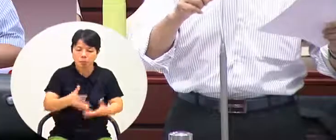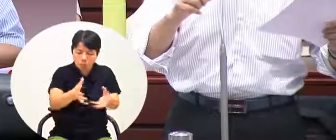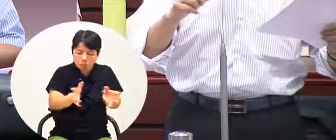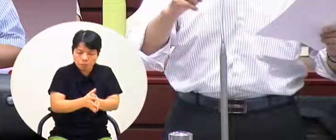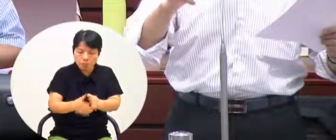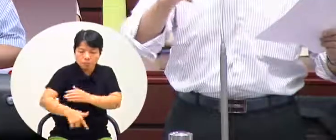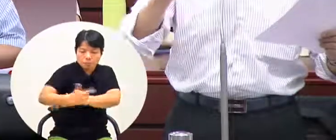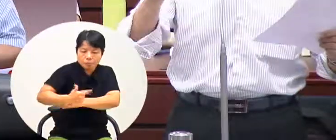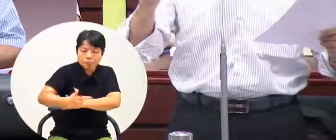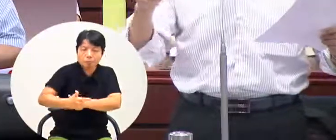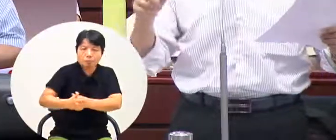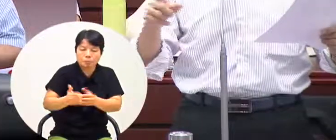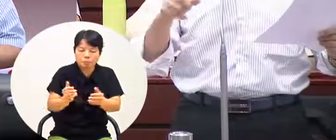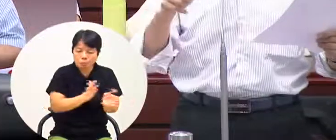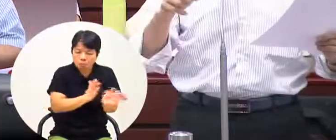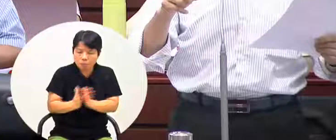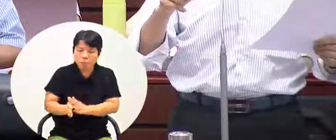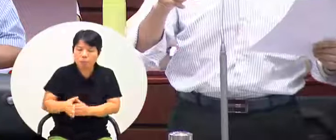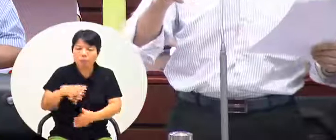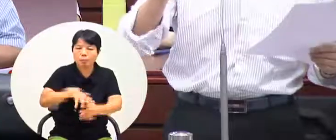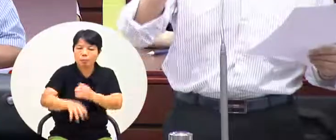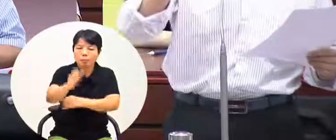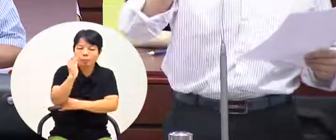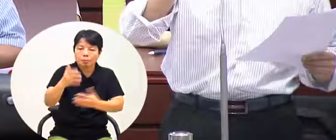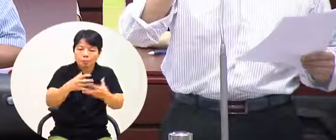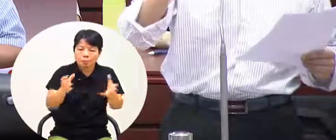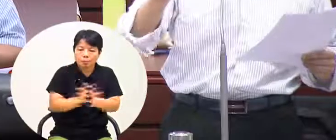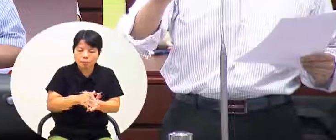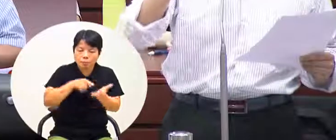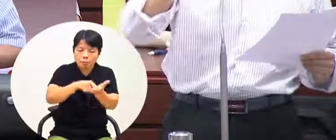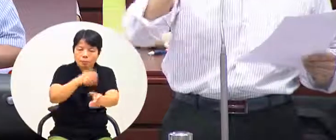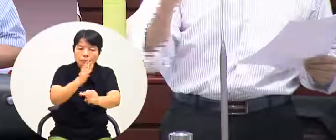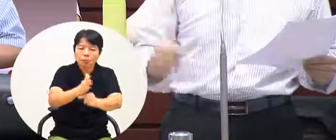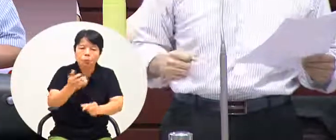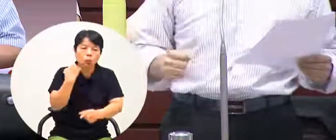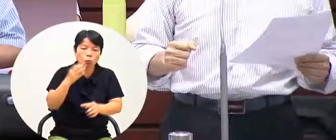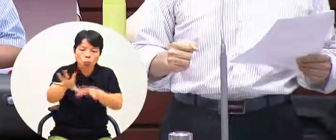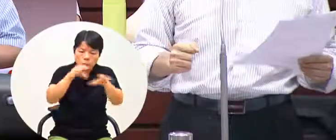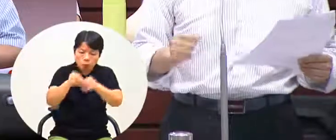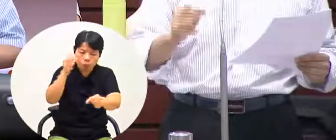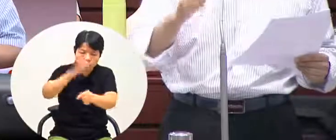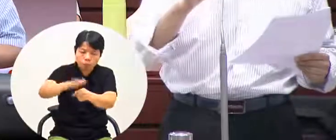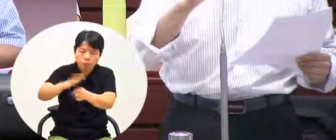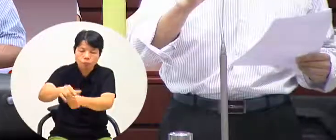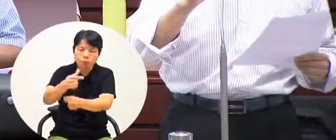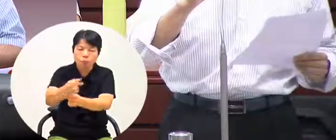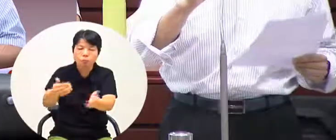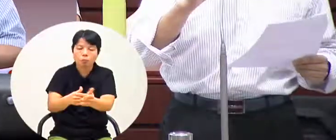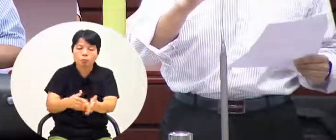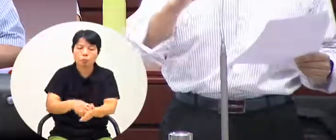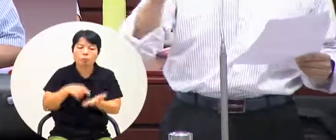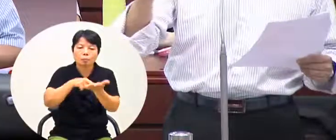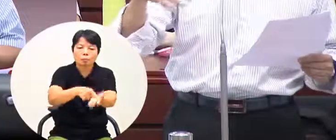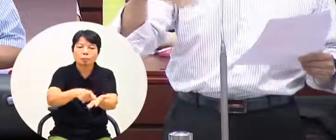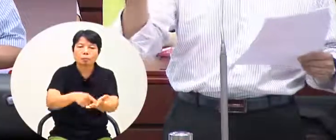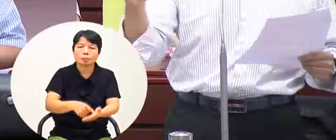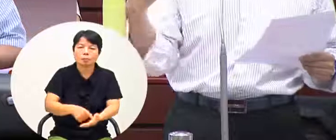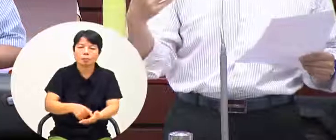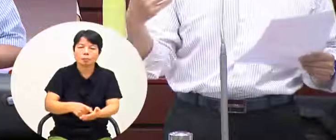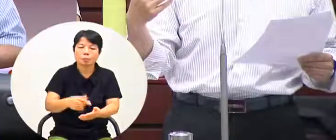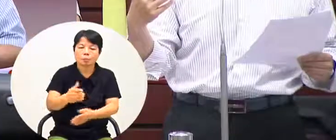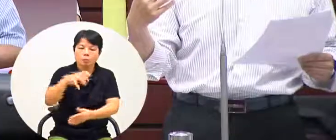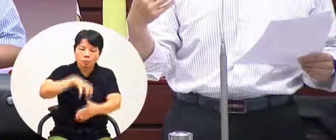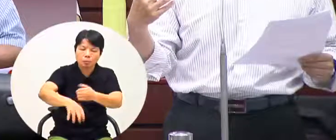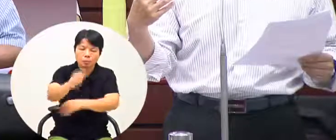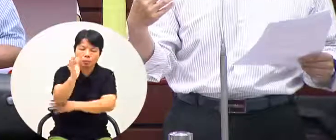啊，所以阮这手续若报了时，阮一方面报来进步，我会私底下我会去遐沟通，赶紧协管